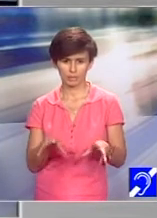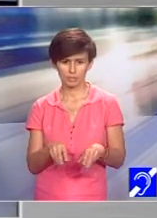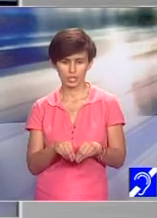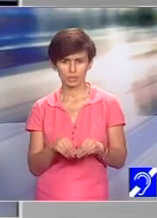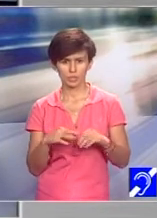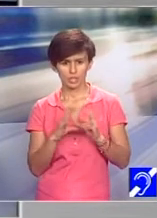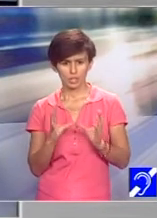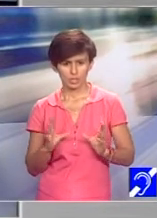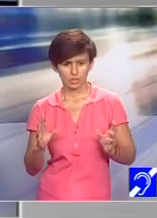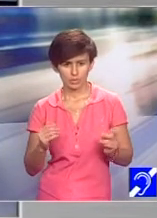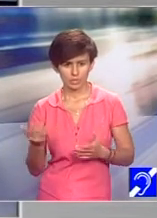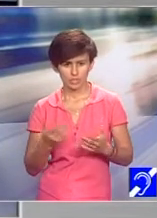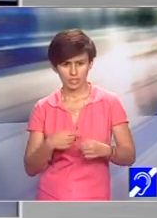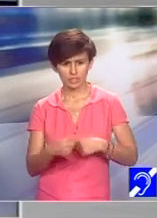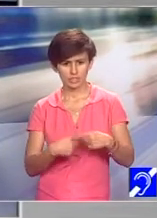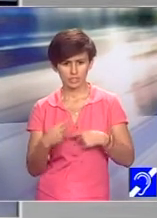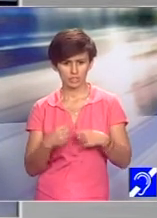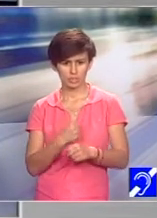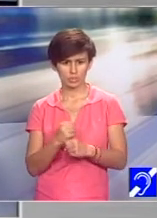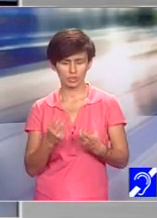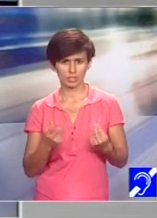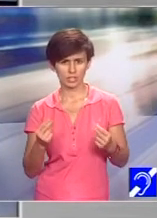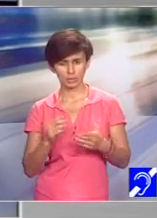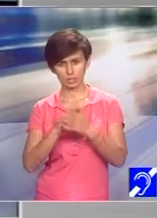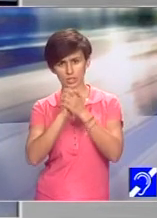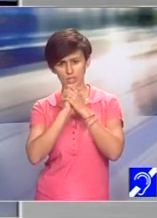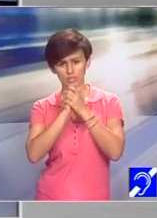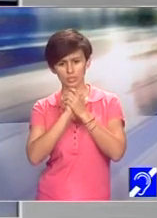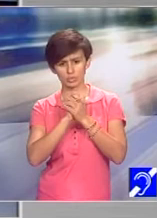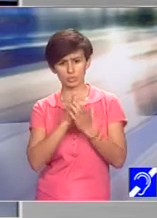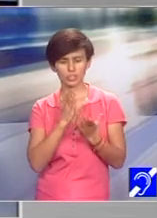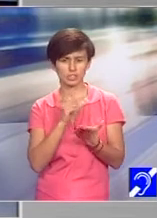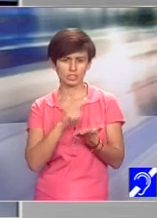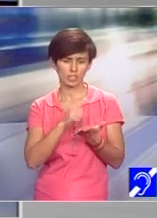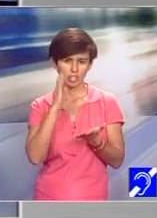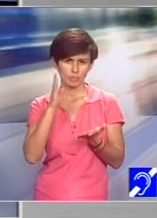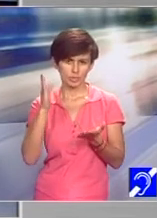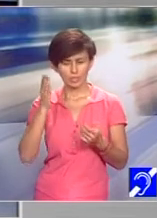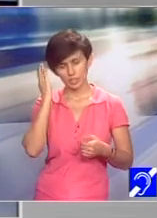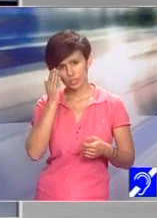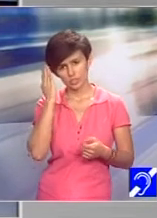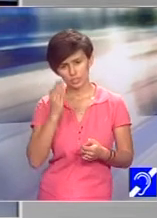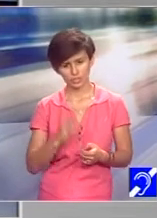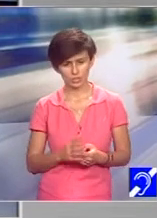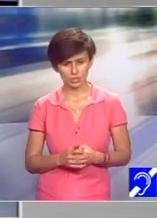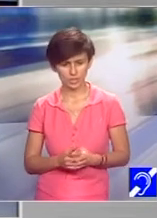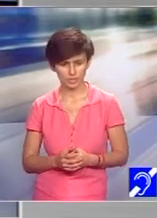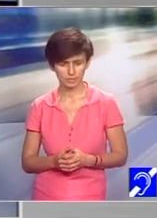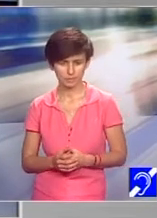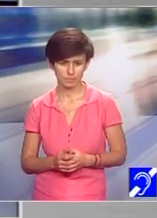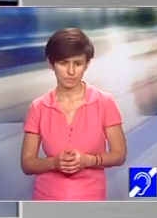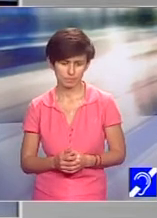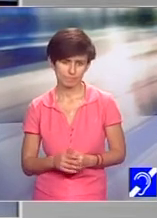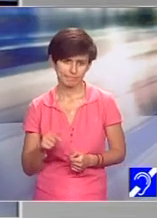se derulează cu foarte mult succes și în biblioteci, și în școli, și în alte spații neconvenționale. Brandy Bates va fi